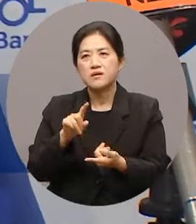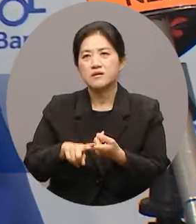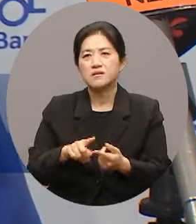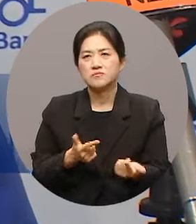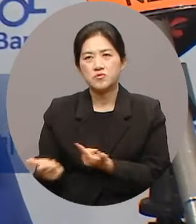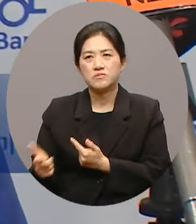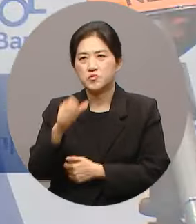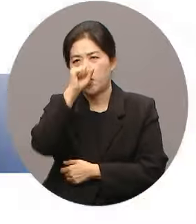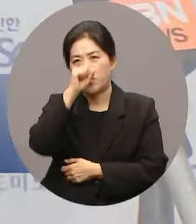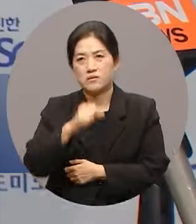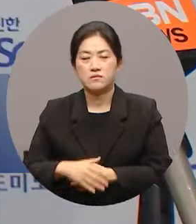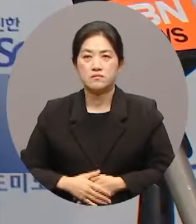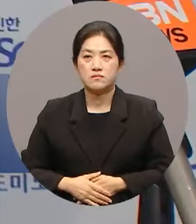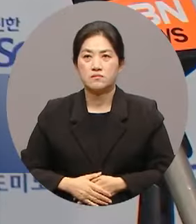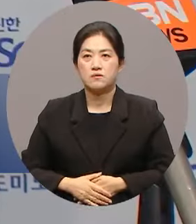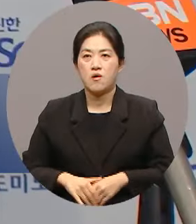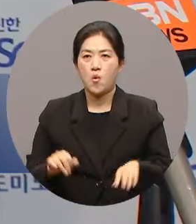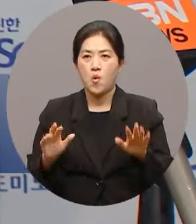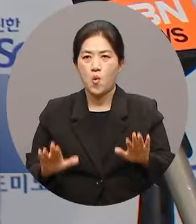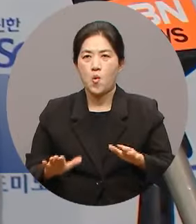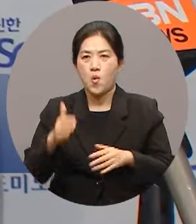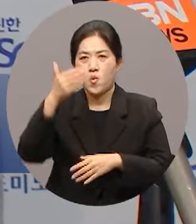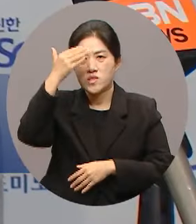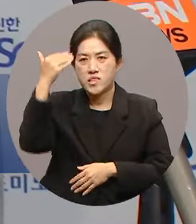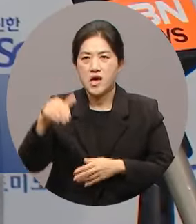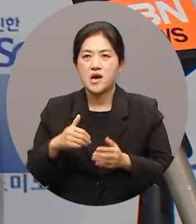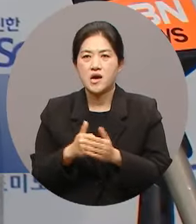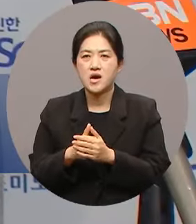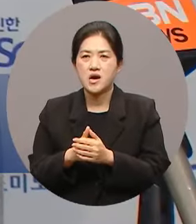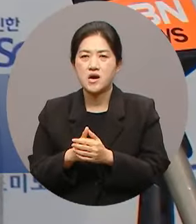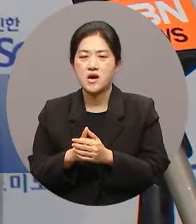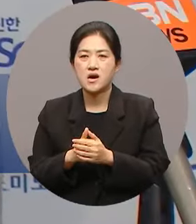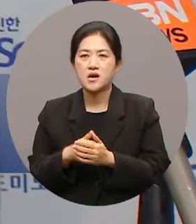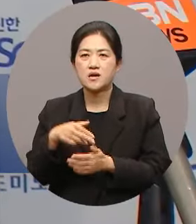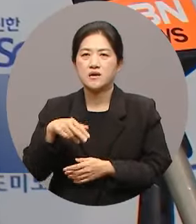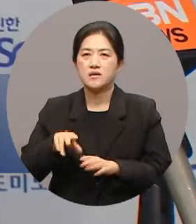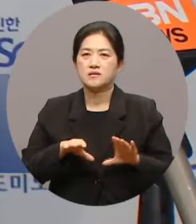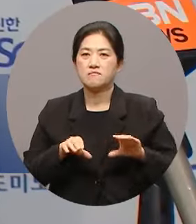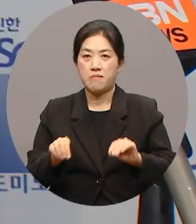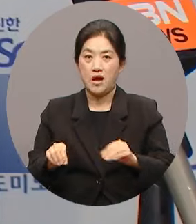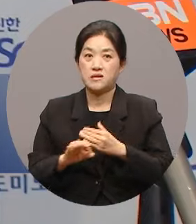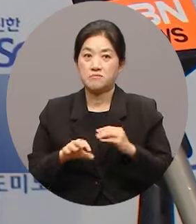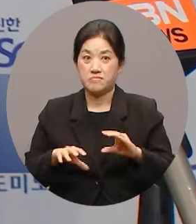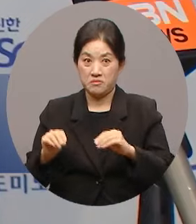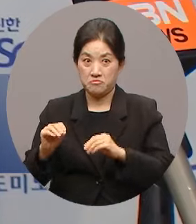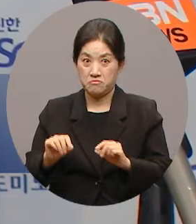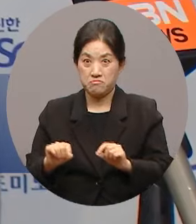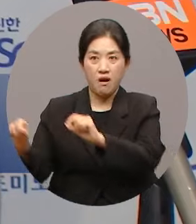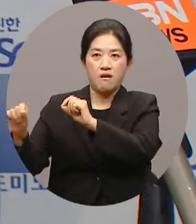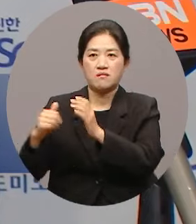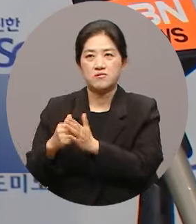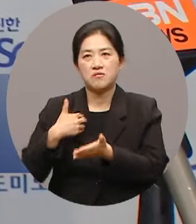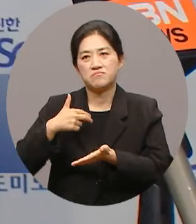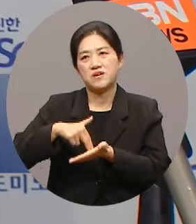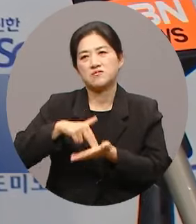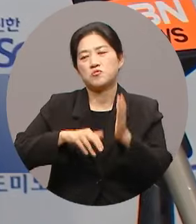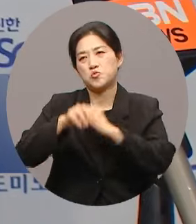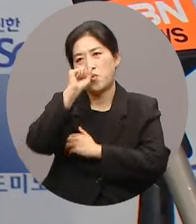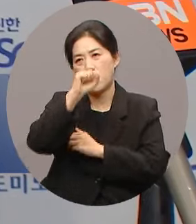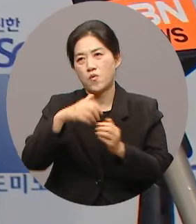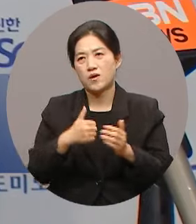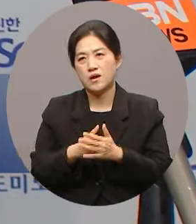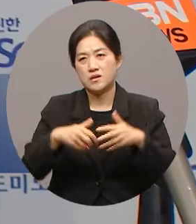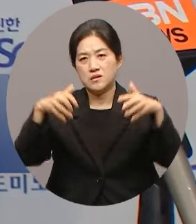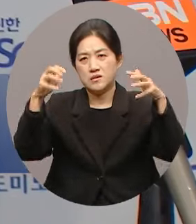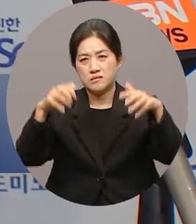진행했으면 좋겠어요. 오늘 뭐 다행히 서스펜디드로 넘어가 준 게 저희한테는 더 좋은 상황이고 강원 콜드 게임